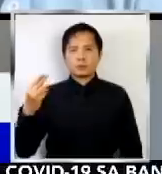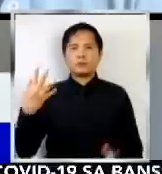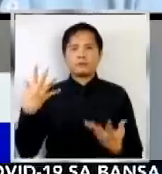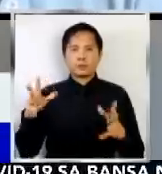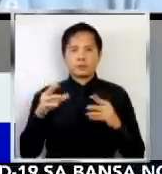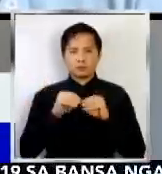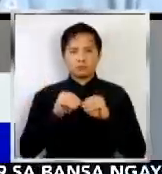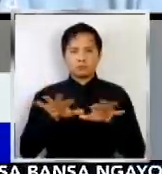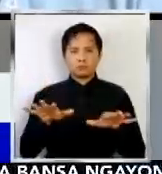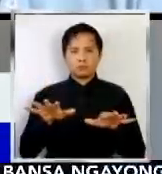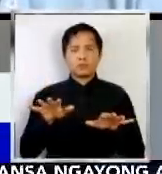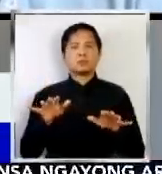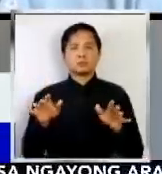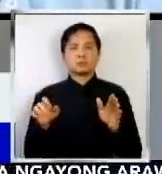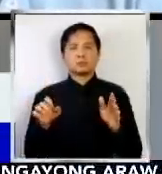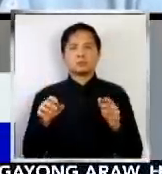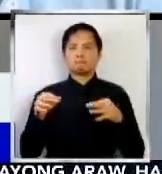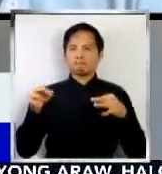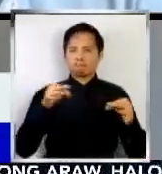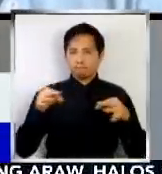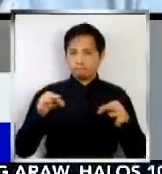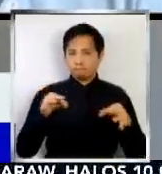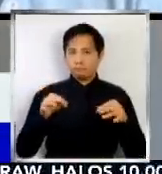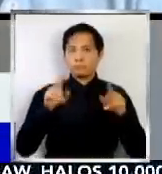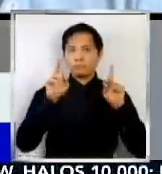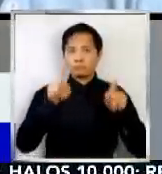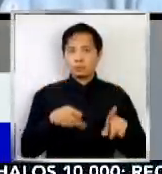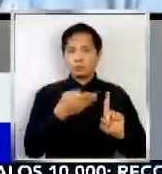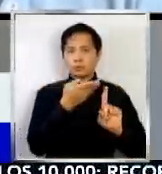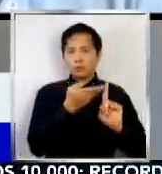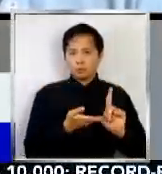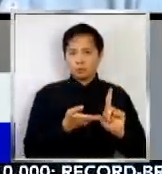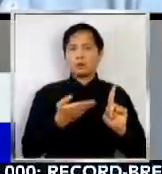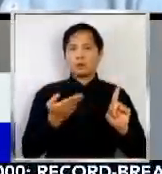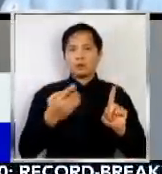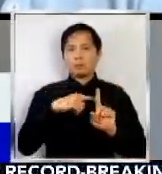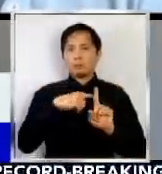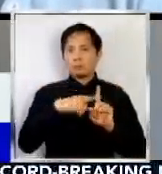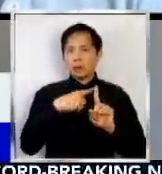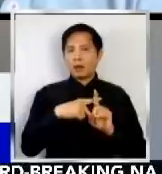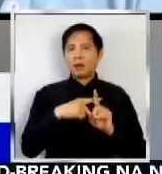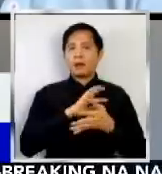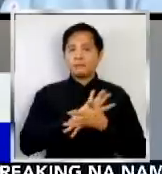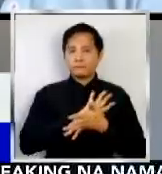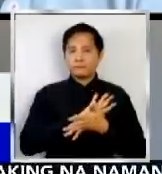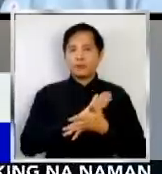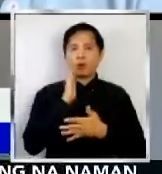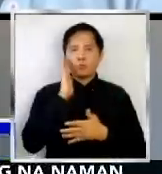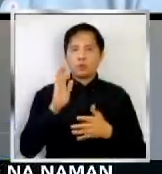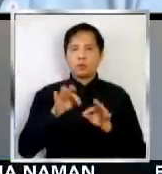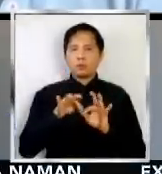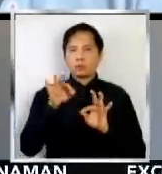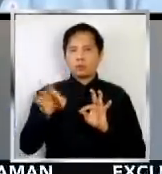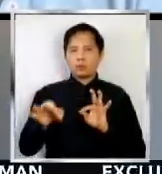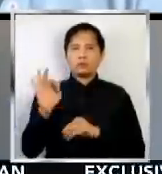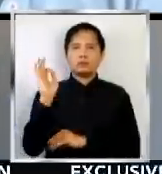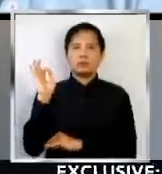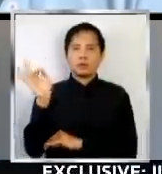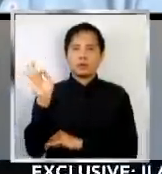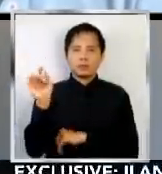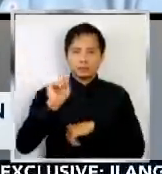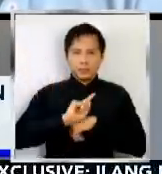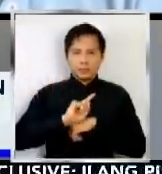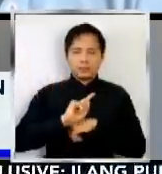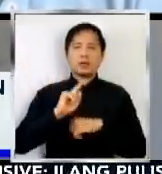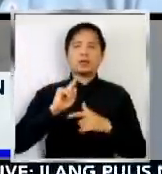nag-positive, sila po ay mag-defer for 90 days bago po sila mabakunahan ulit at back to